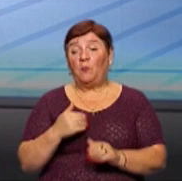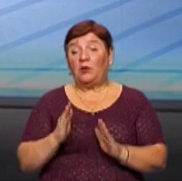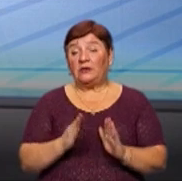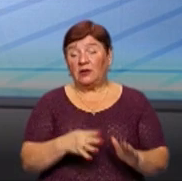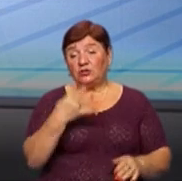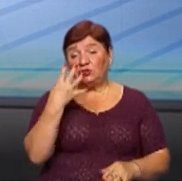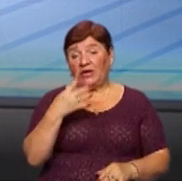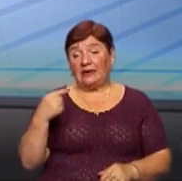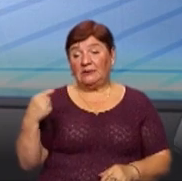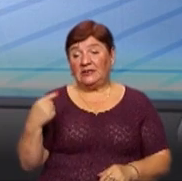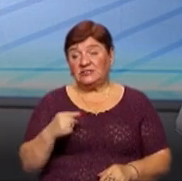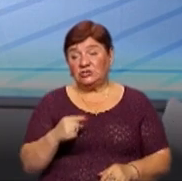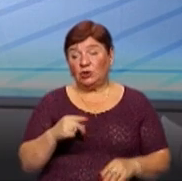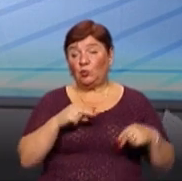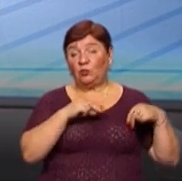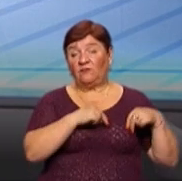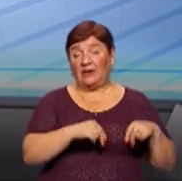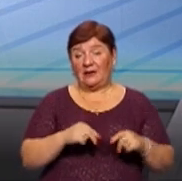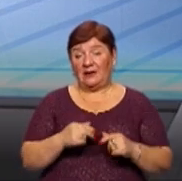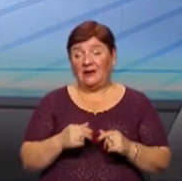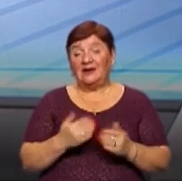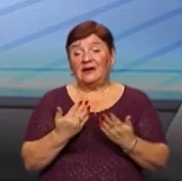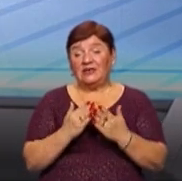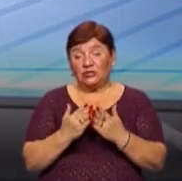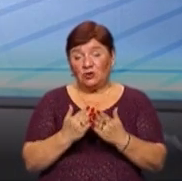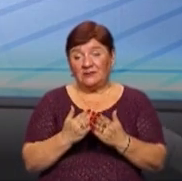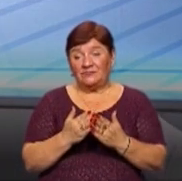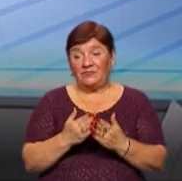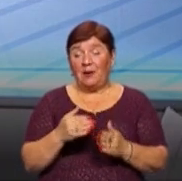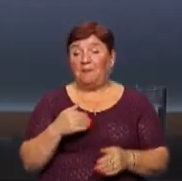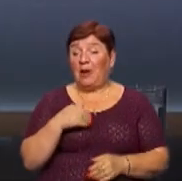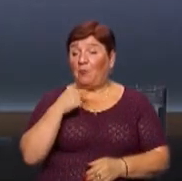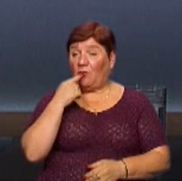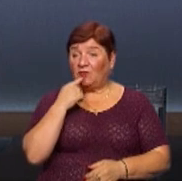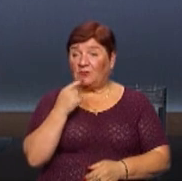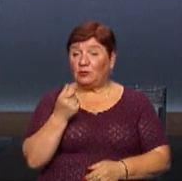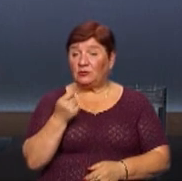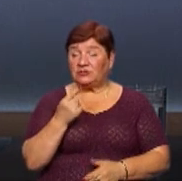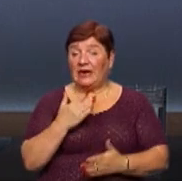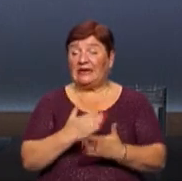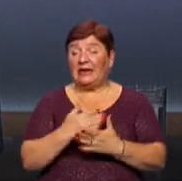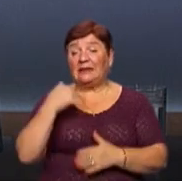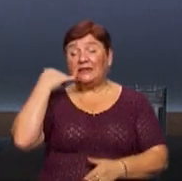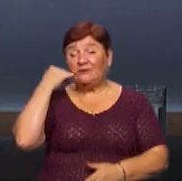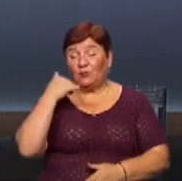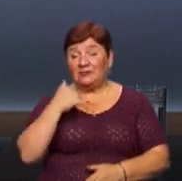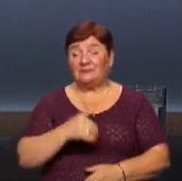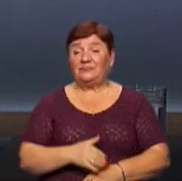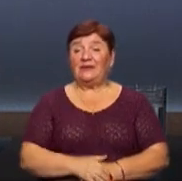порядка 4700 надійшло трудових книжок. Пані Анастасія, давайте про електронні трудові книжки поговоримо трохи згодом. У нас є телефонний